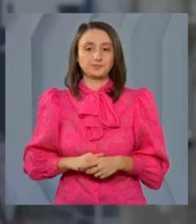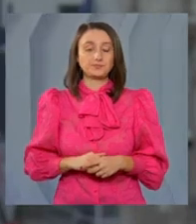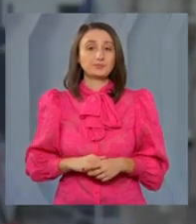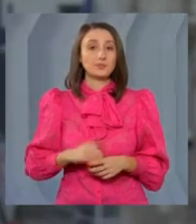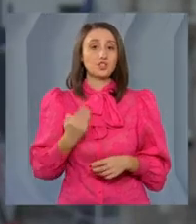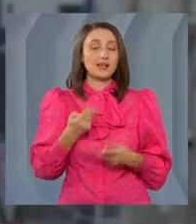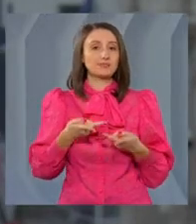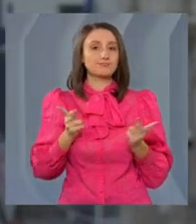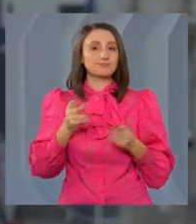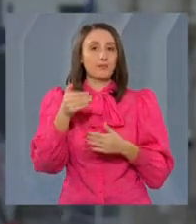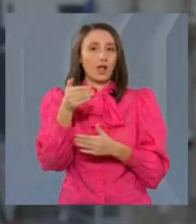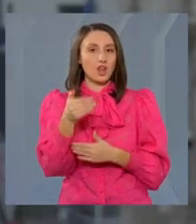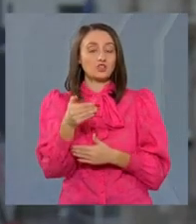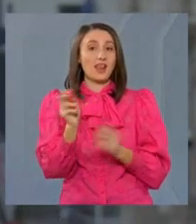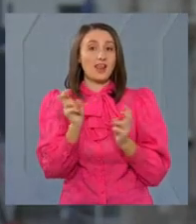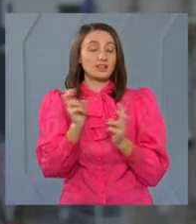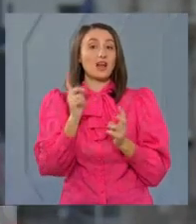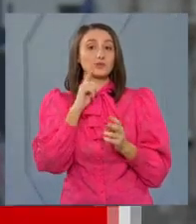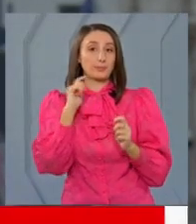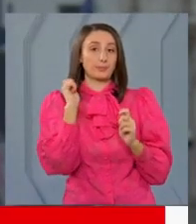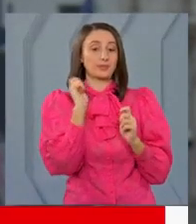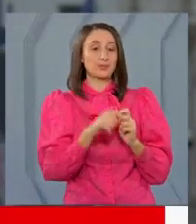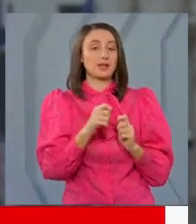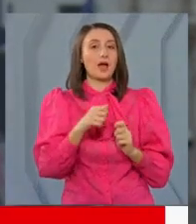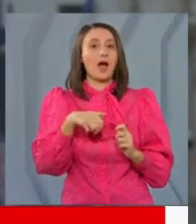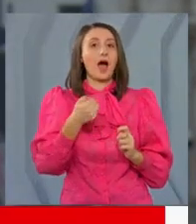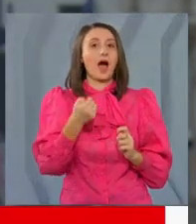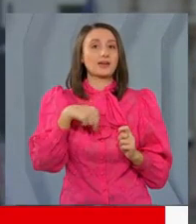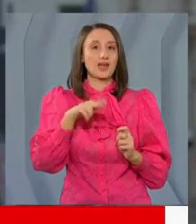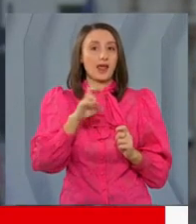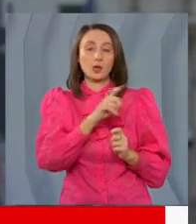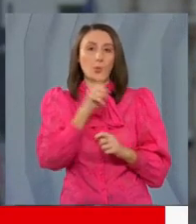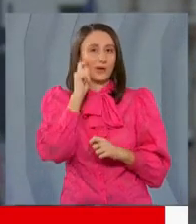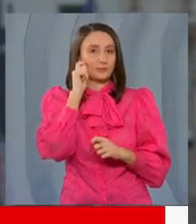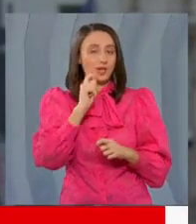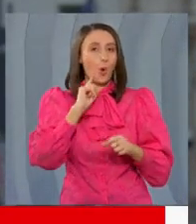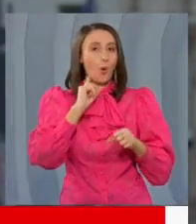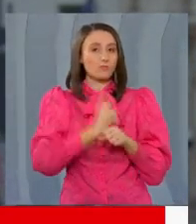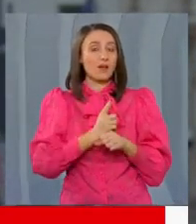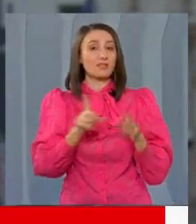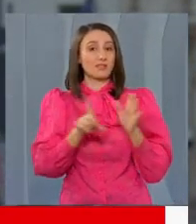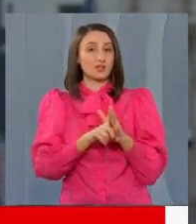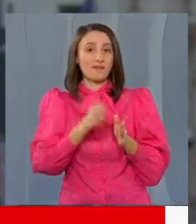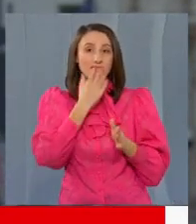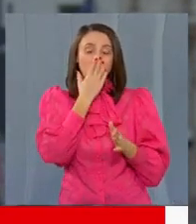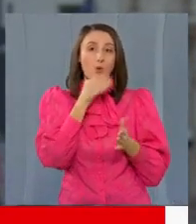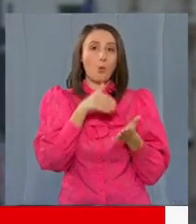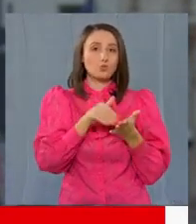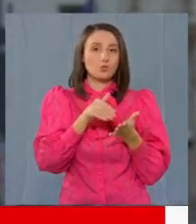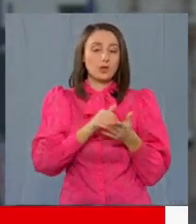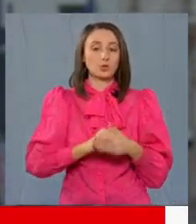6 distribuitorii de energie electrică au fost sancționați de ANRE pentru nerespectarea obligațiilor legale față de